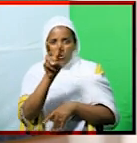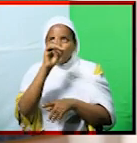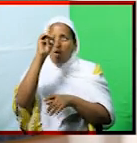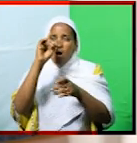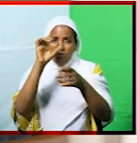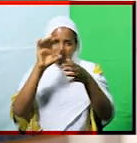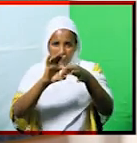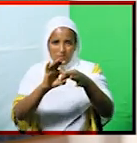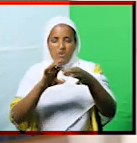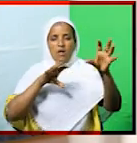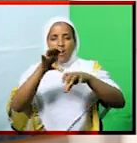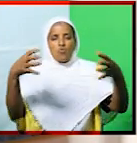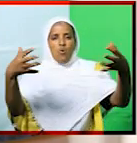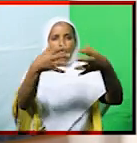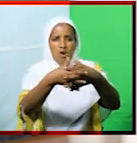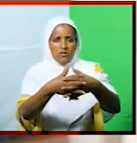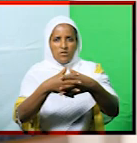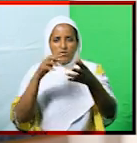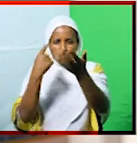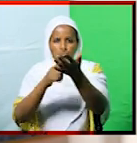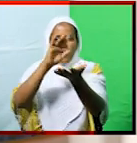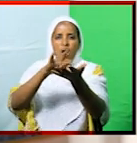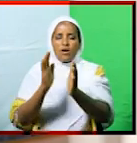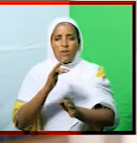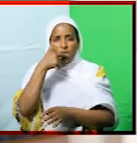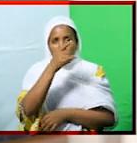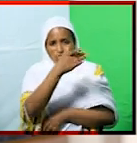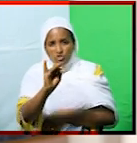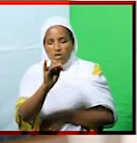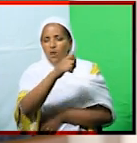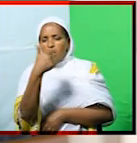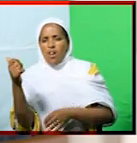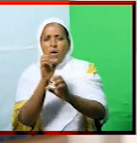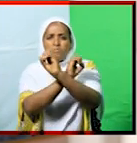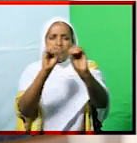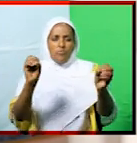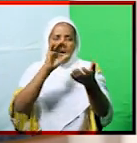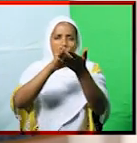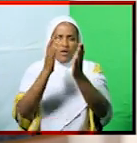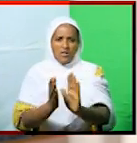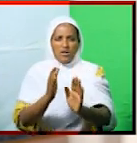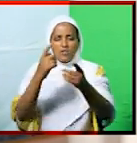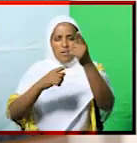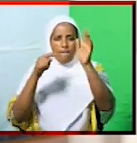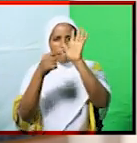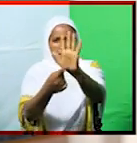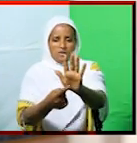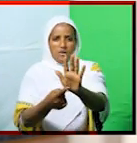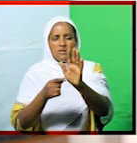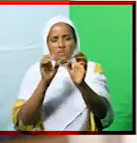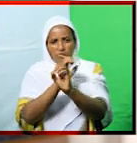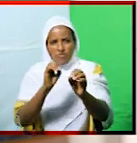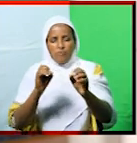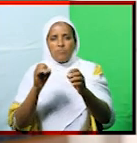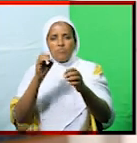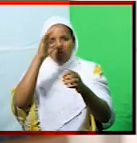ወአንተ ኢሐማሚ በከመ ሪናከ ምስለ አቡከ ወመንፈስ ቅዱስ አንተ ከኛ ጋር አንድ እንደመሆነ ትታመማለህ፣ ከአባት